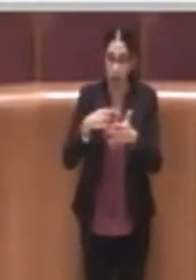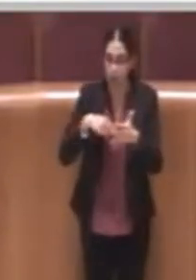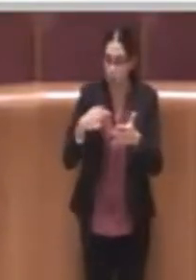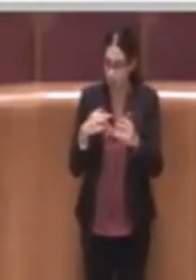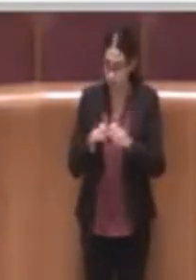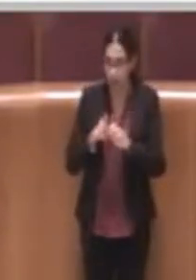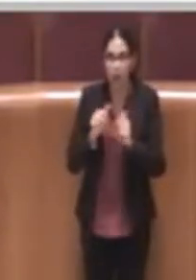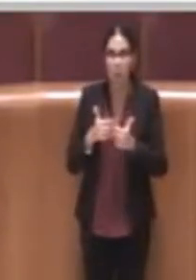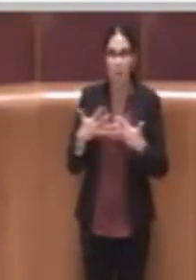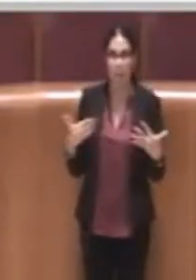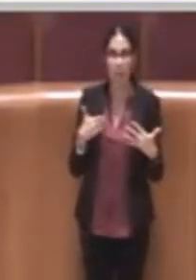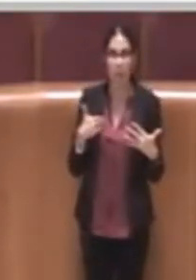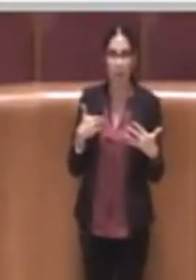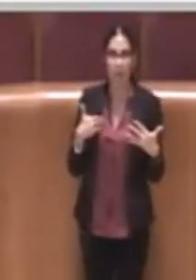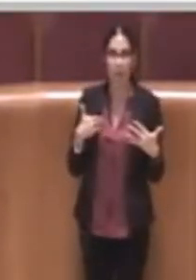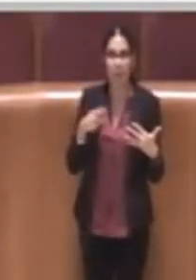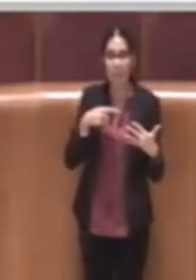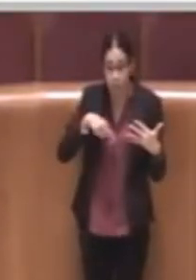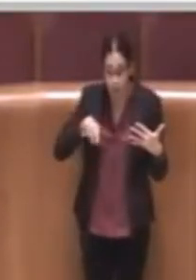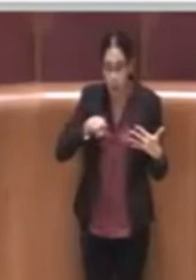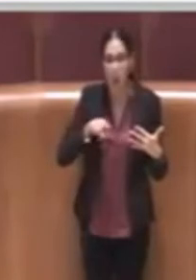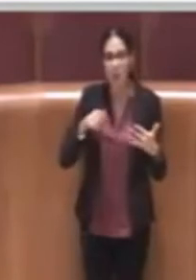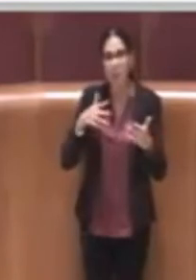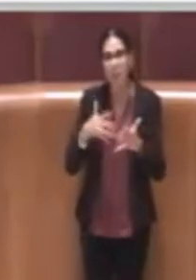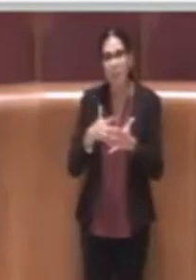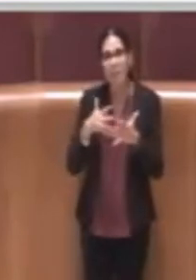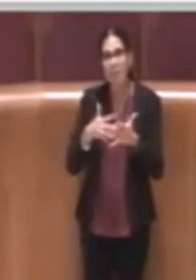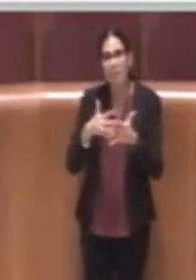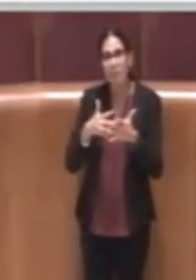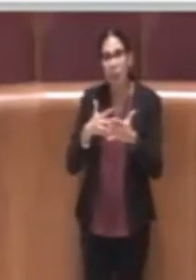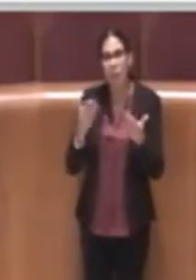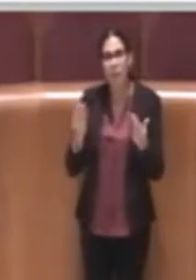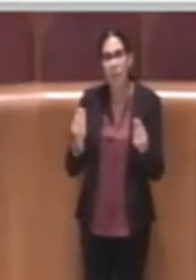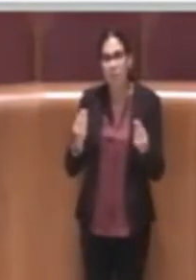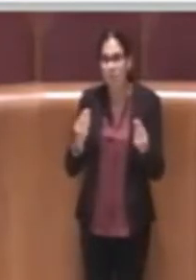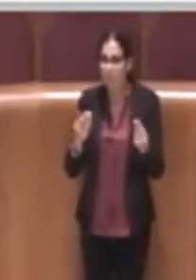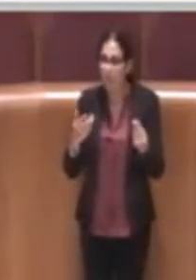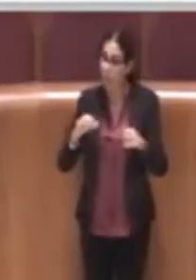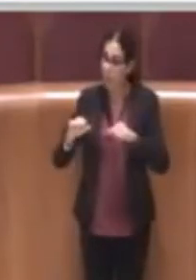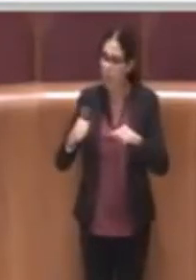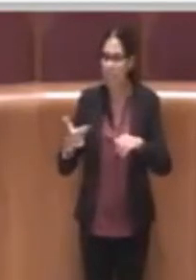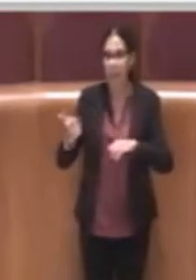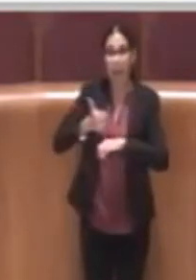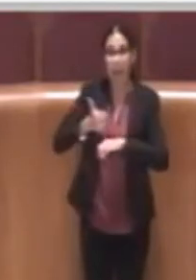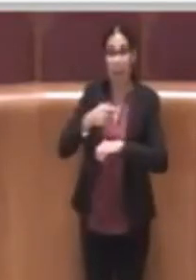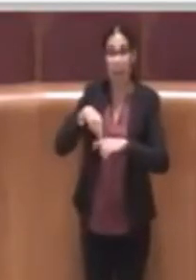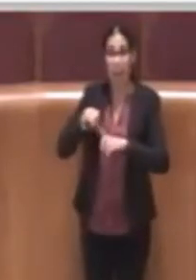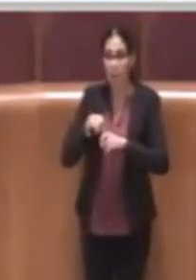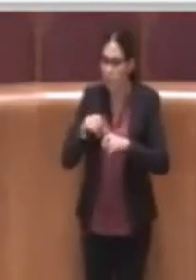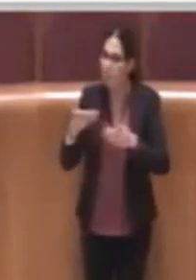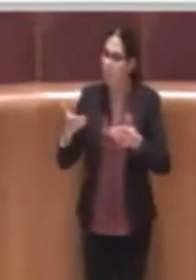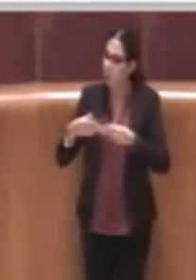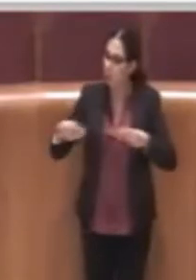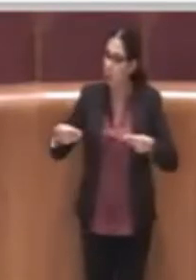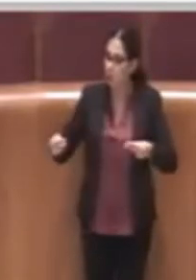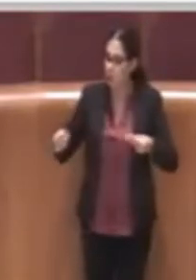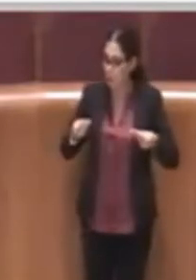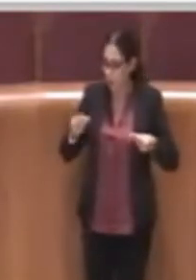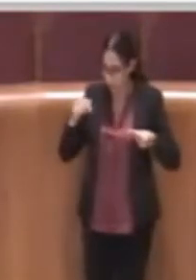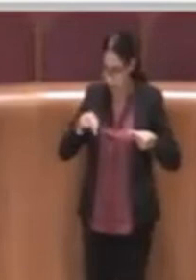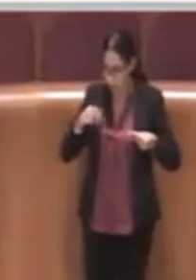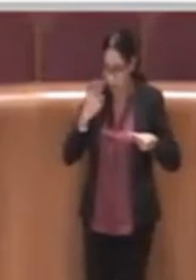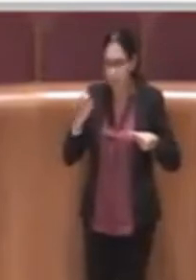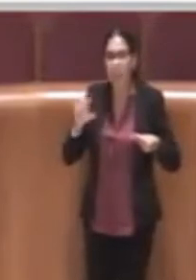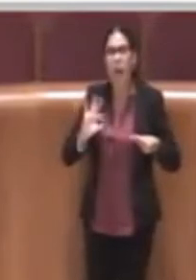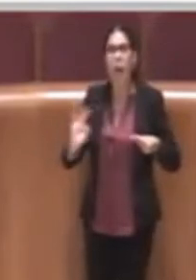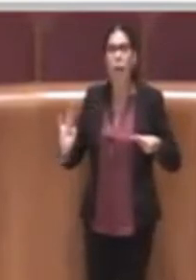maggioranza, di trovarsi a capo di un'amministrazione con degli strumenti che prevedono delle cose che per noi sono